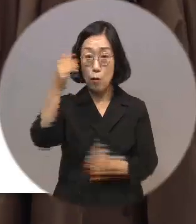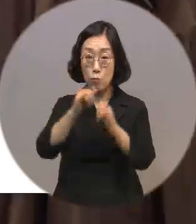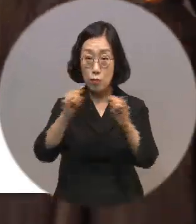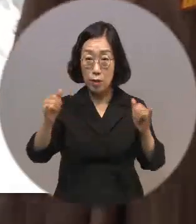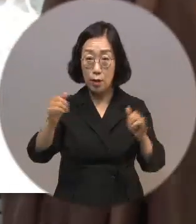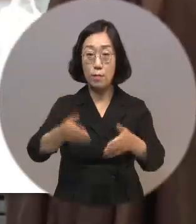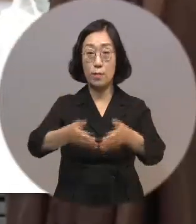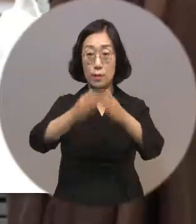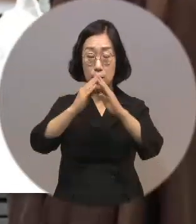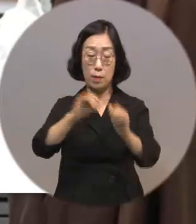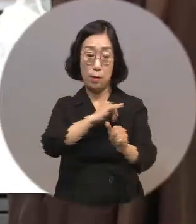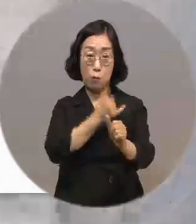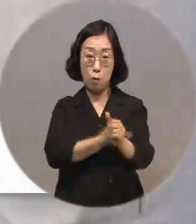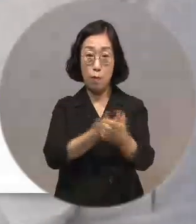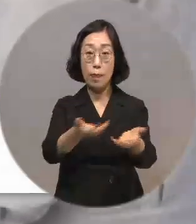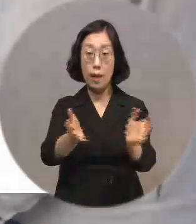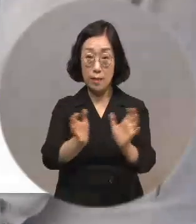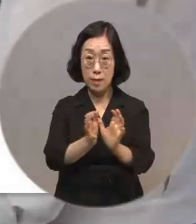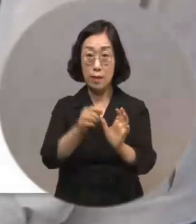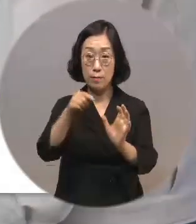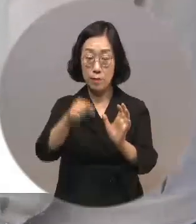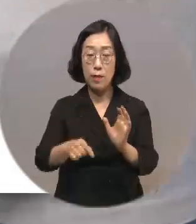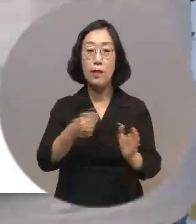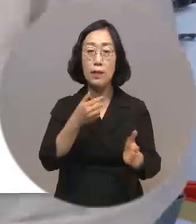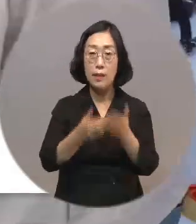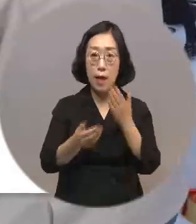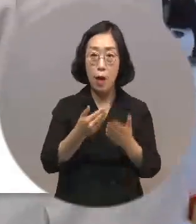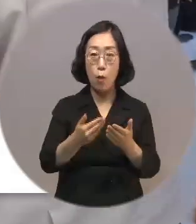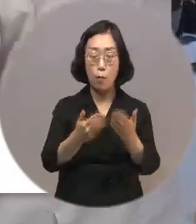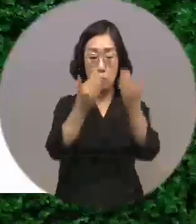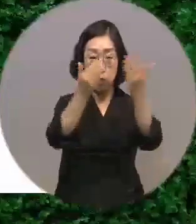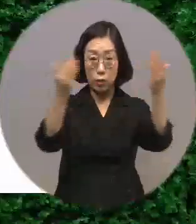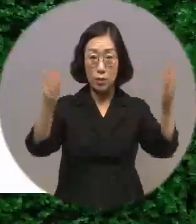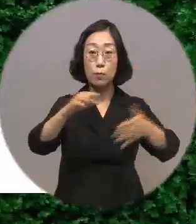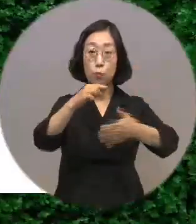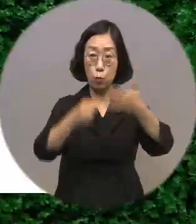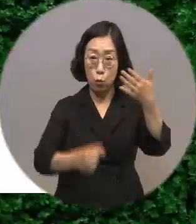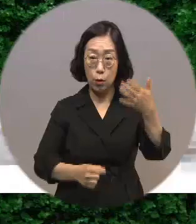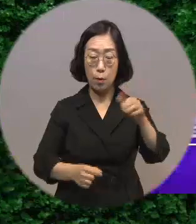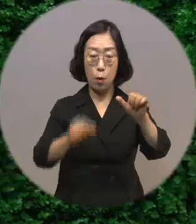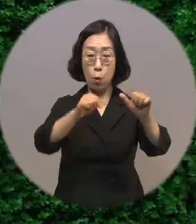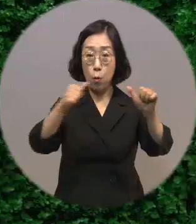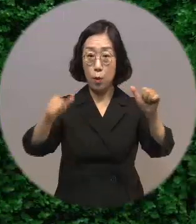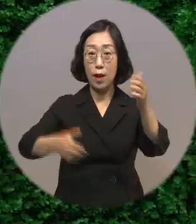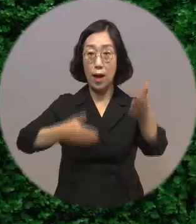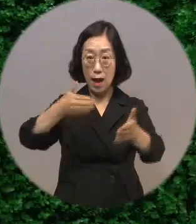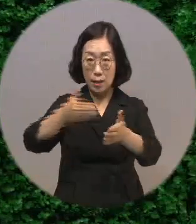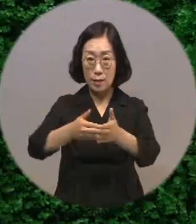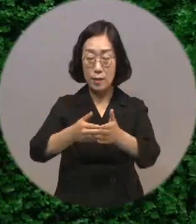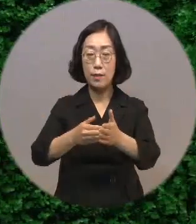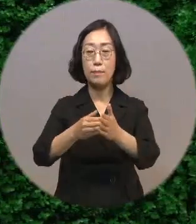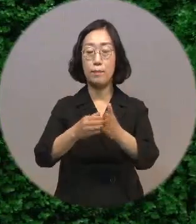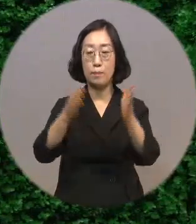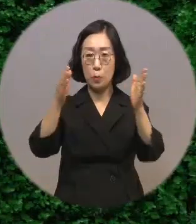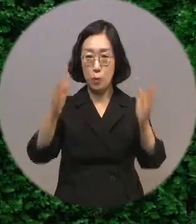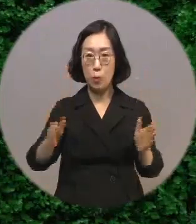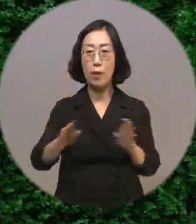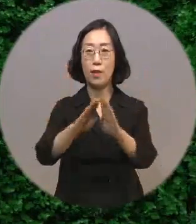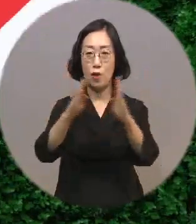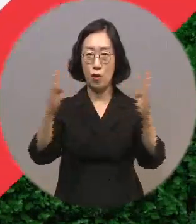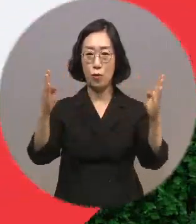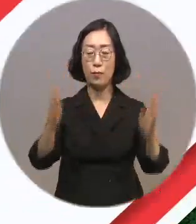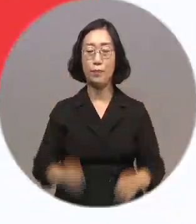설립한 북한인권단체가 마련한 북한인권 체험형 전시 프로그램으로 지난 5일까지 진행됐습니다.